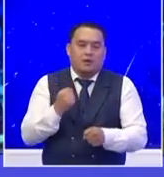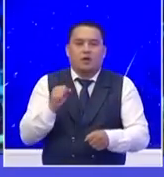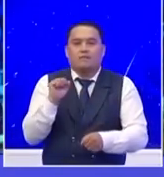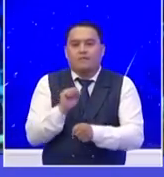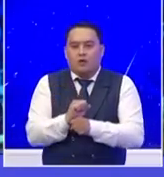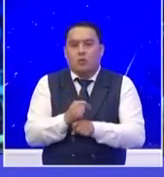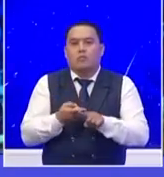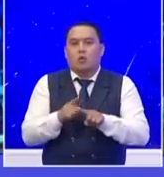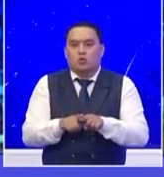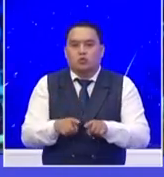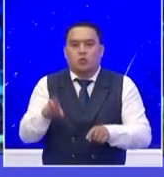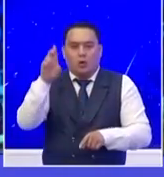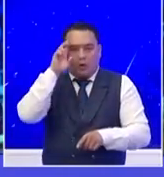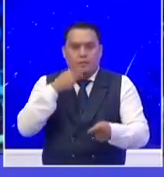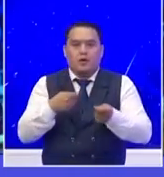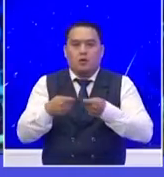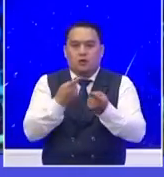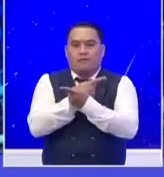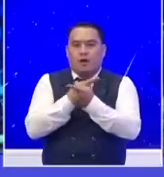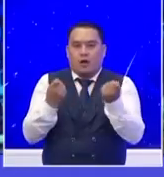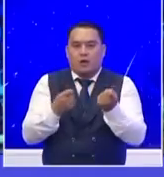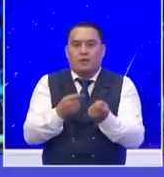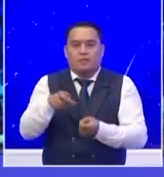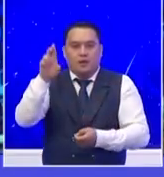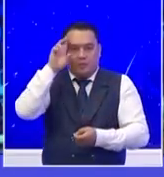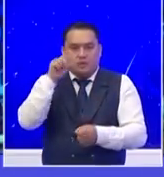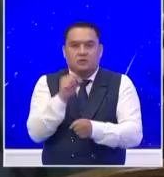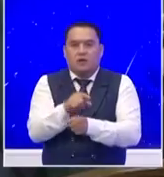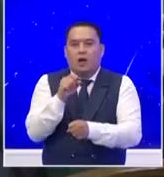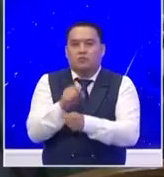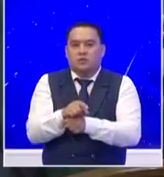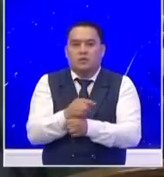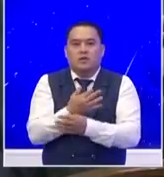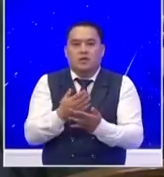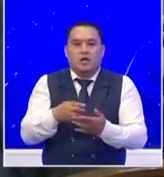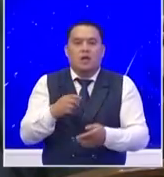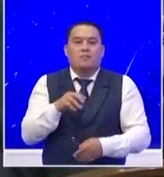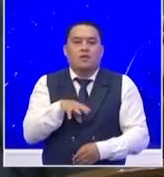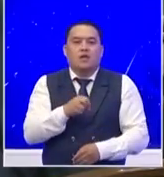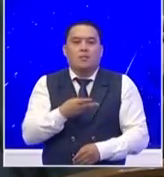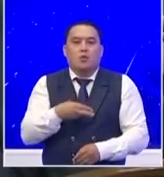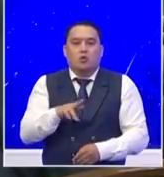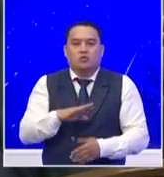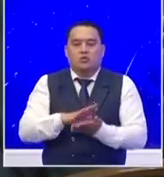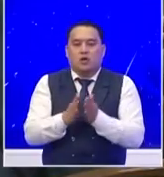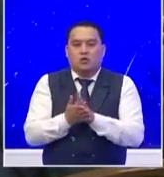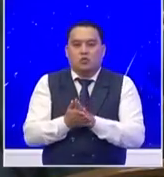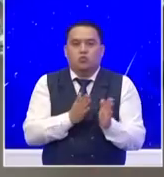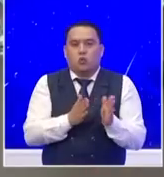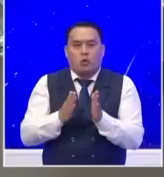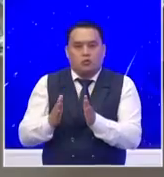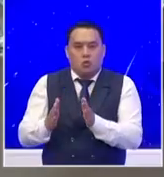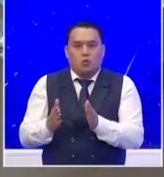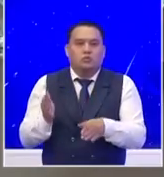Бұл туралы бүгінгі үкімет отырысында мәлім болды. Мемлекет басшысы тапсырмасына сай ел үкіметі эпидемиологиялық жағдайды тұрақтандыру